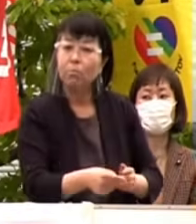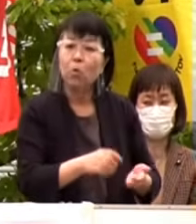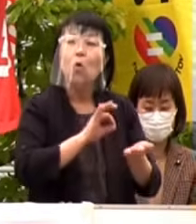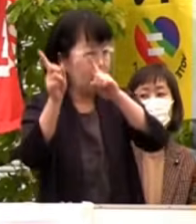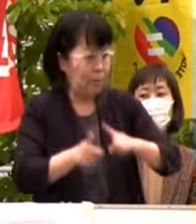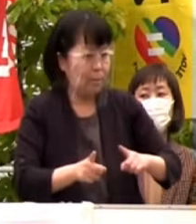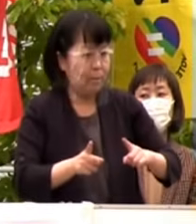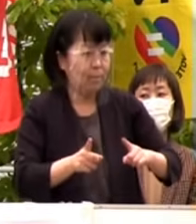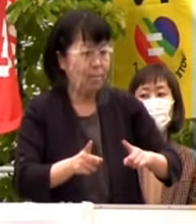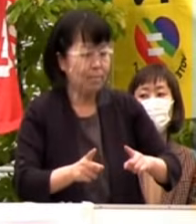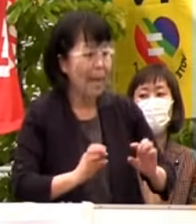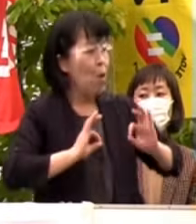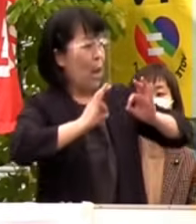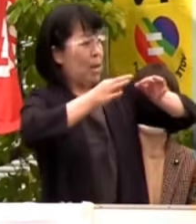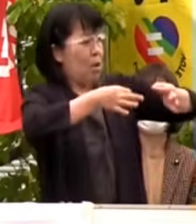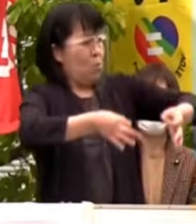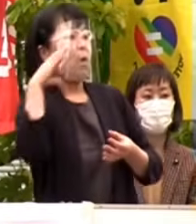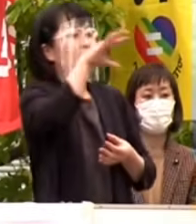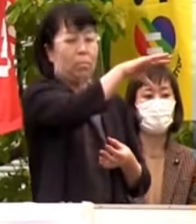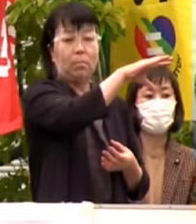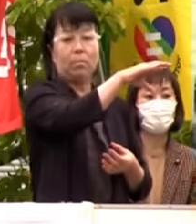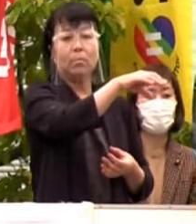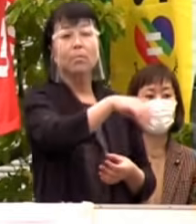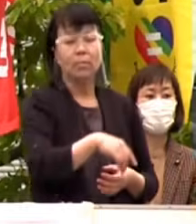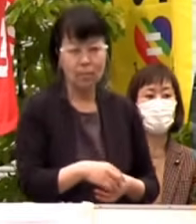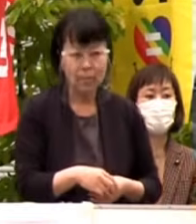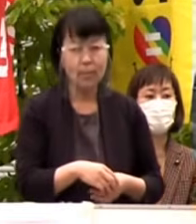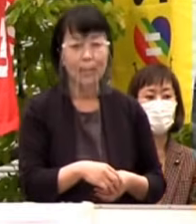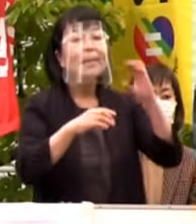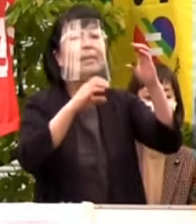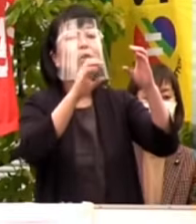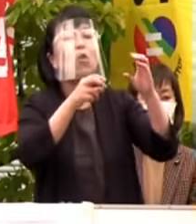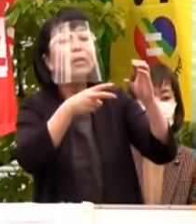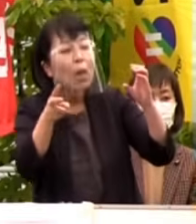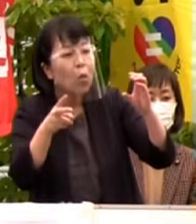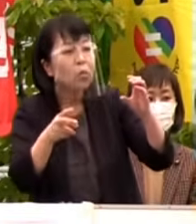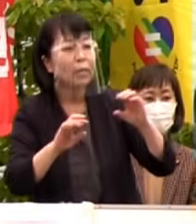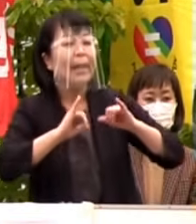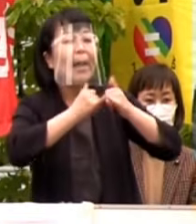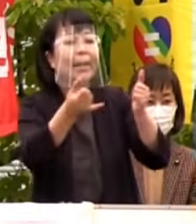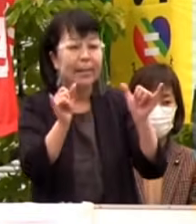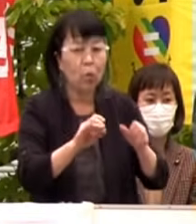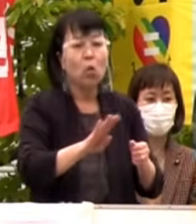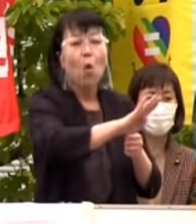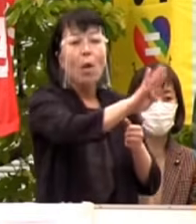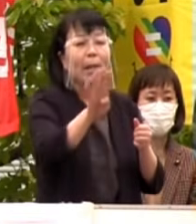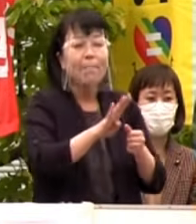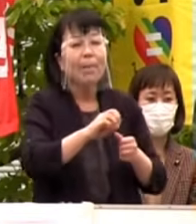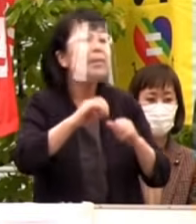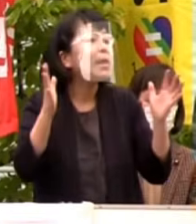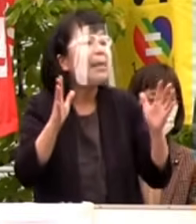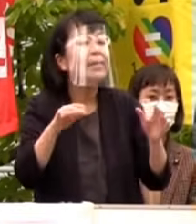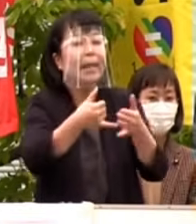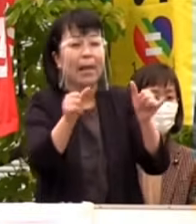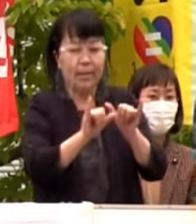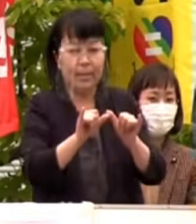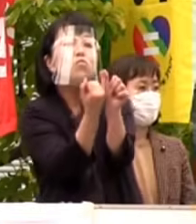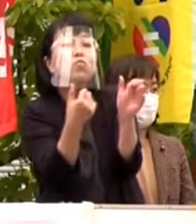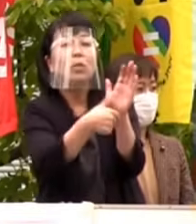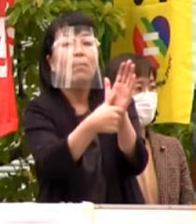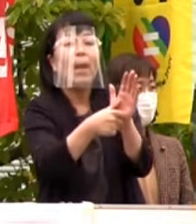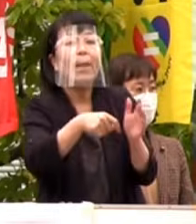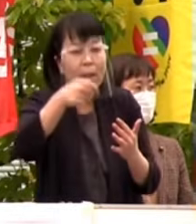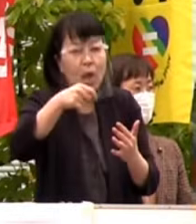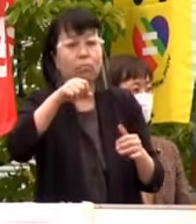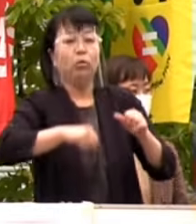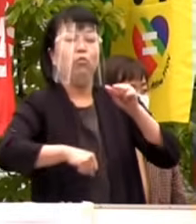税、富裕層への課税、脱炭素社会、原発のない社会、選択的夫婦別姓、そ